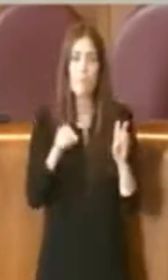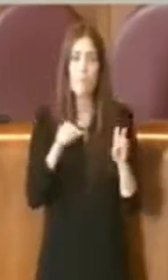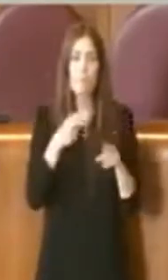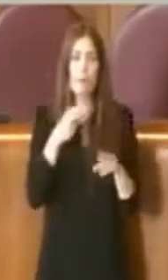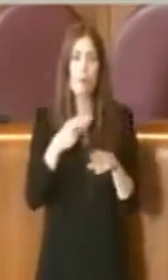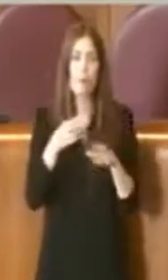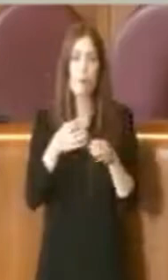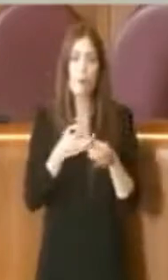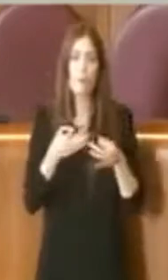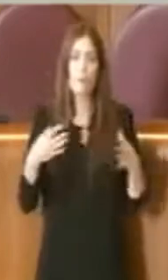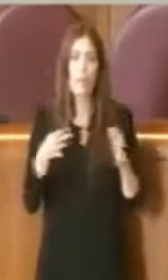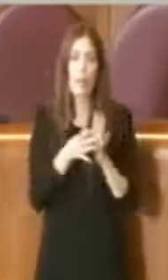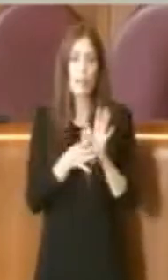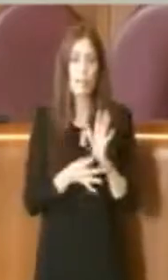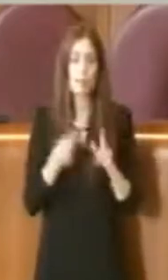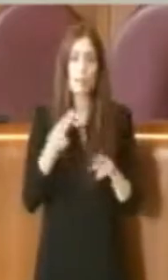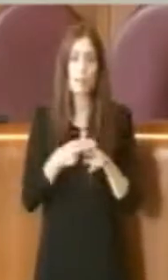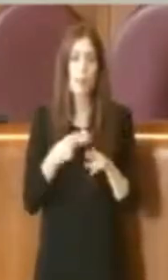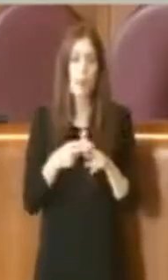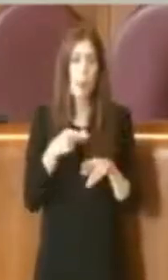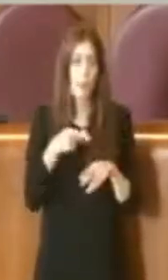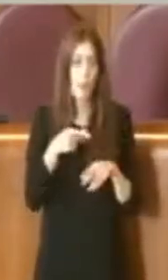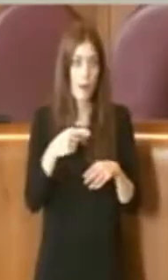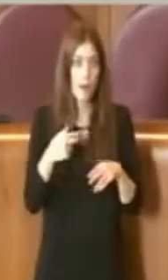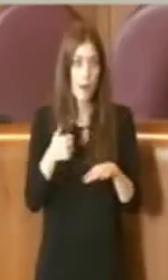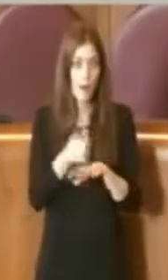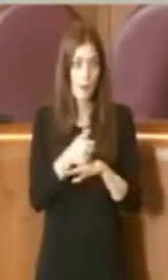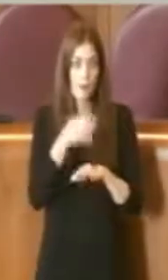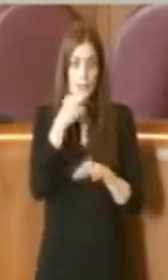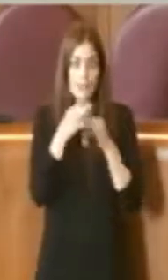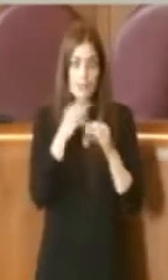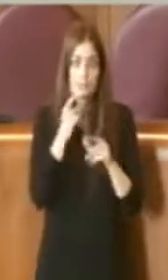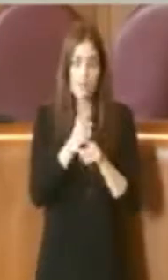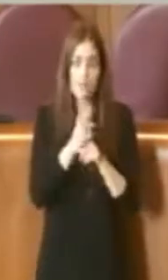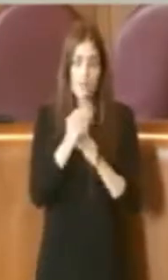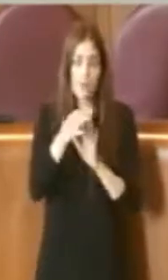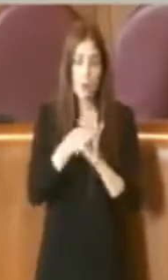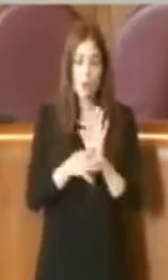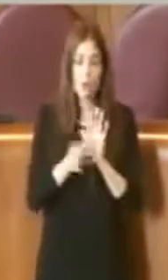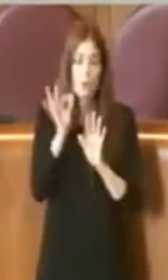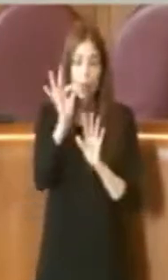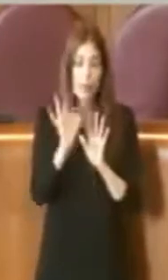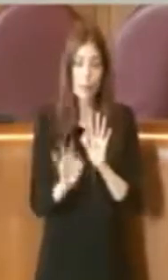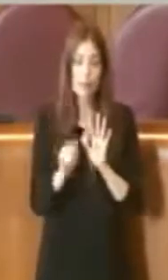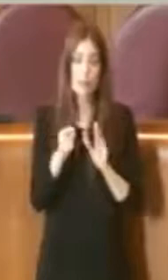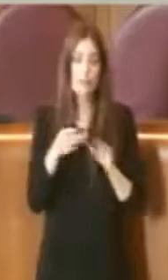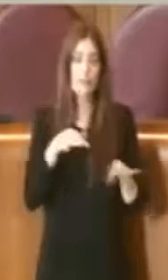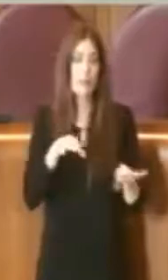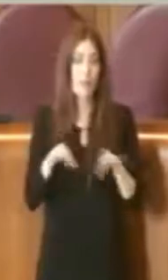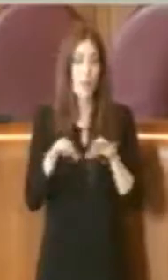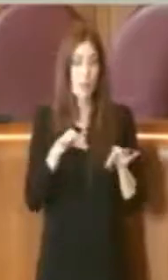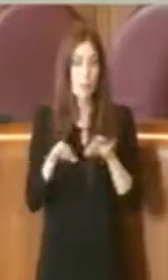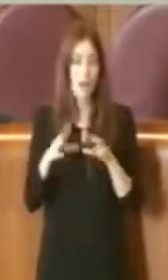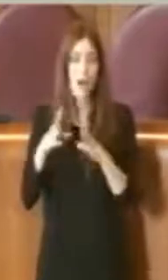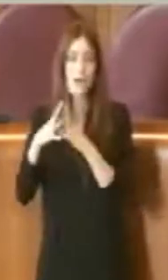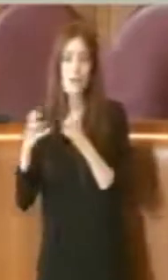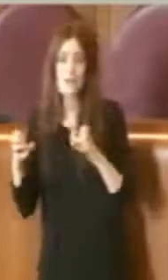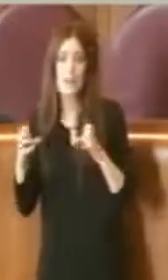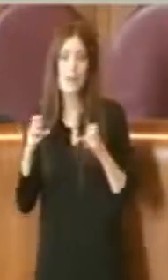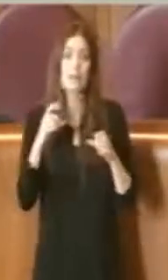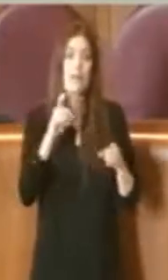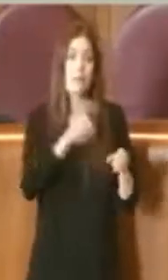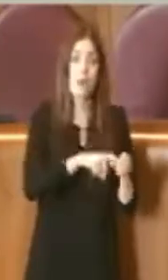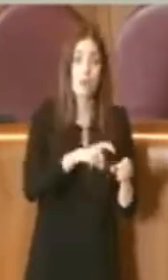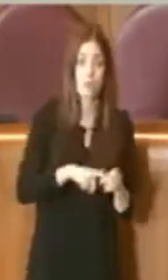significa anche definire quali saranno gli obiettivi strategici delle società e delle aziende partecipate, il destino